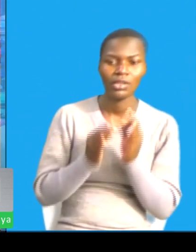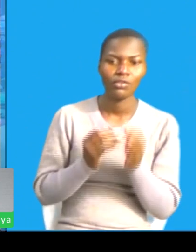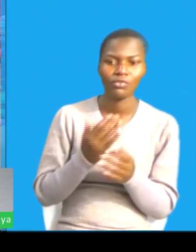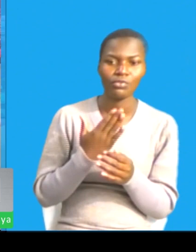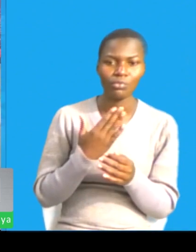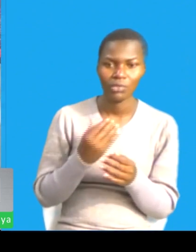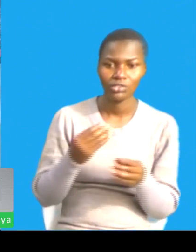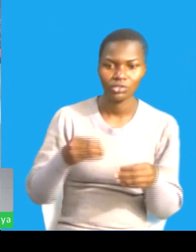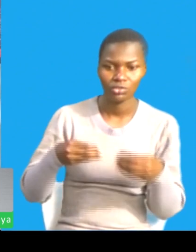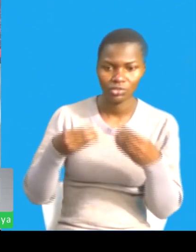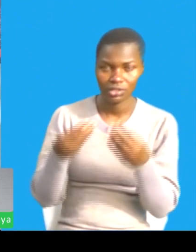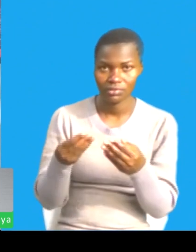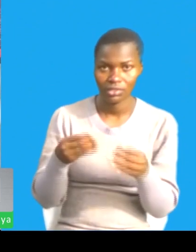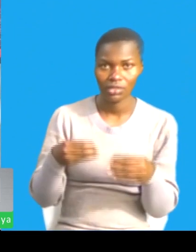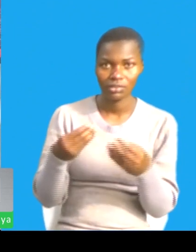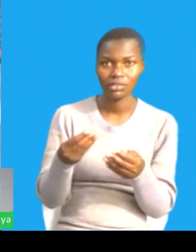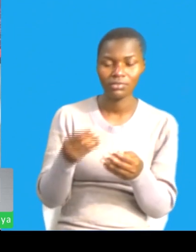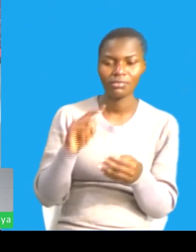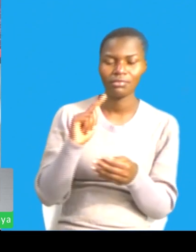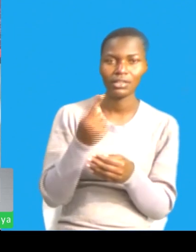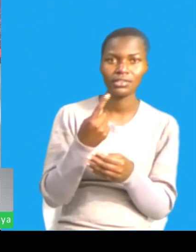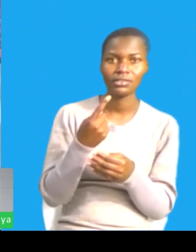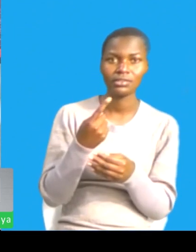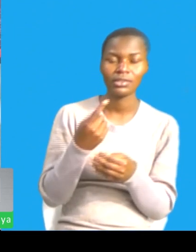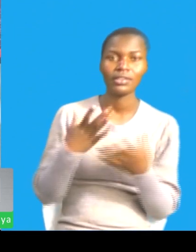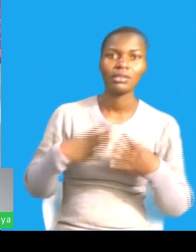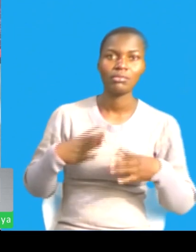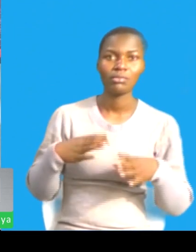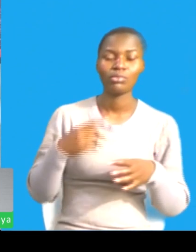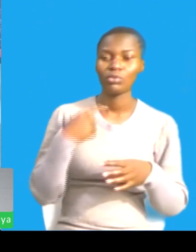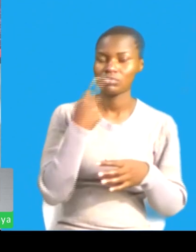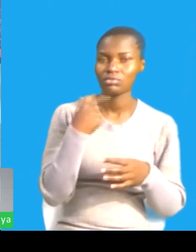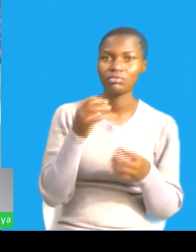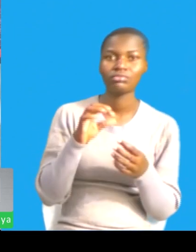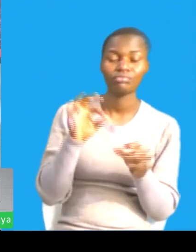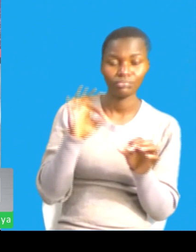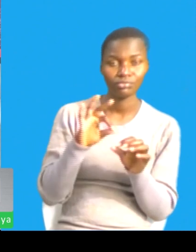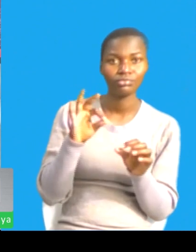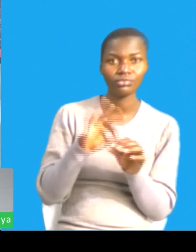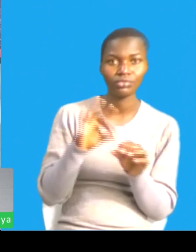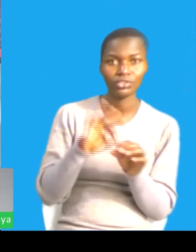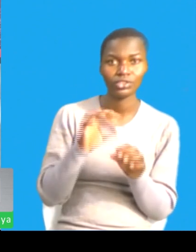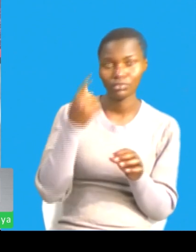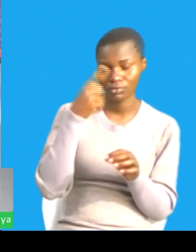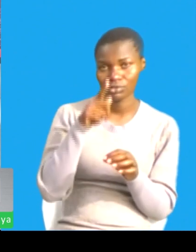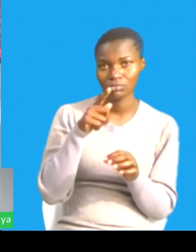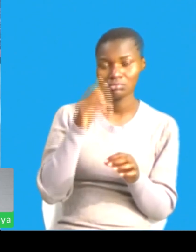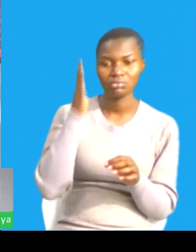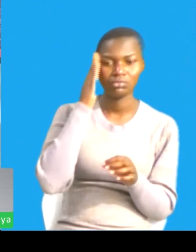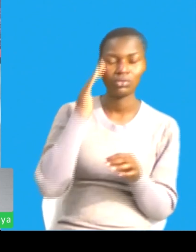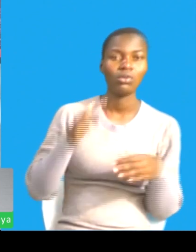kupatiana unapatia kwanza, lazima upatie watu wale unasema walikupigia kura. How do you know, Jonah? How do you know who I voted